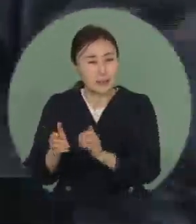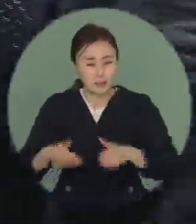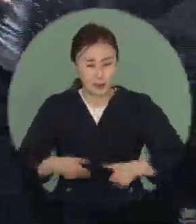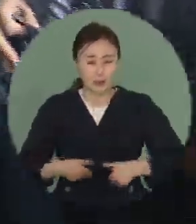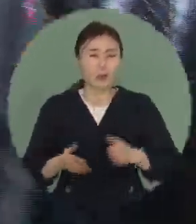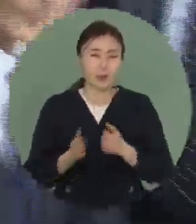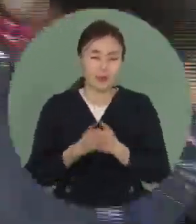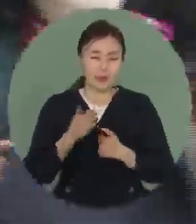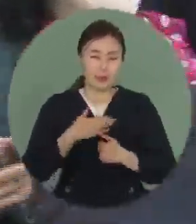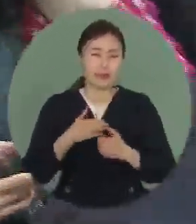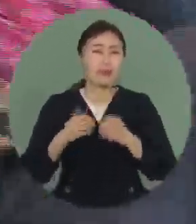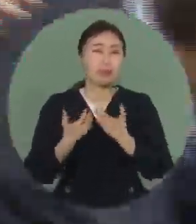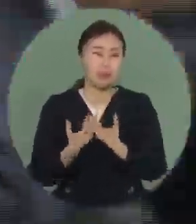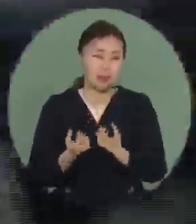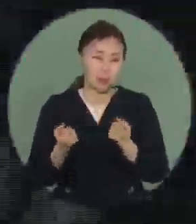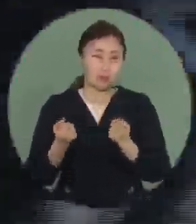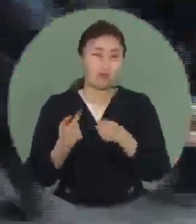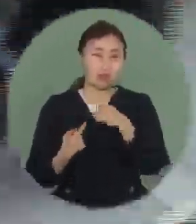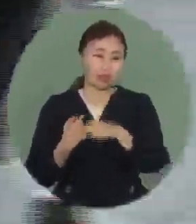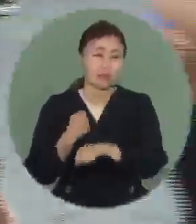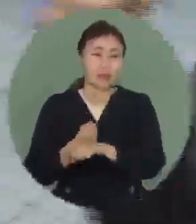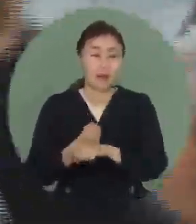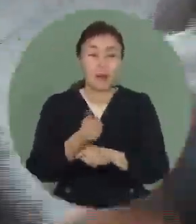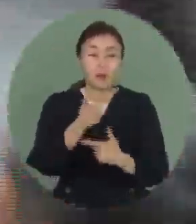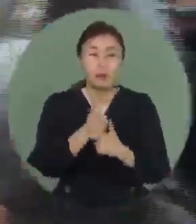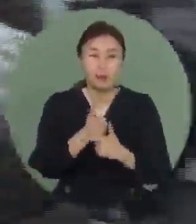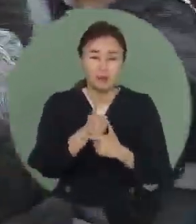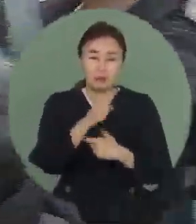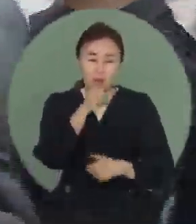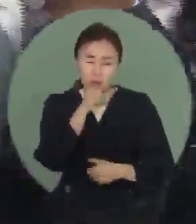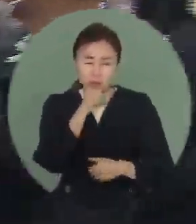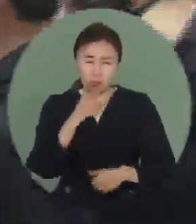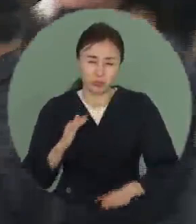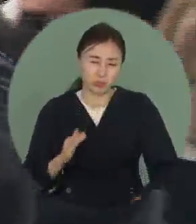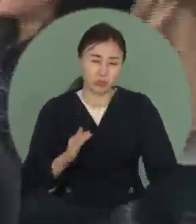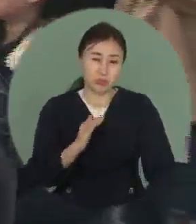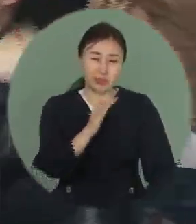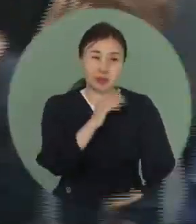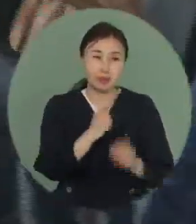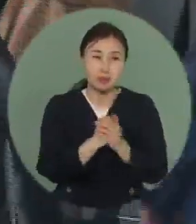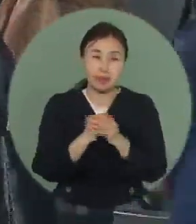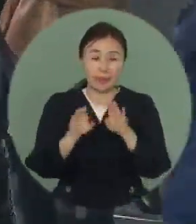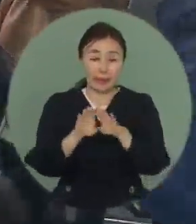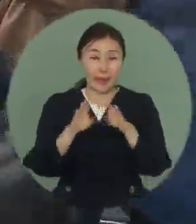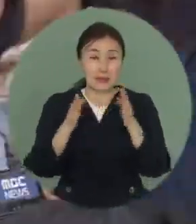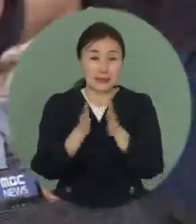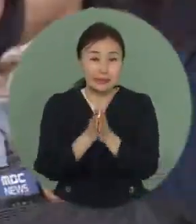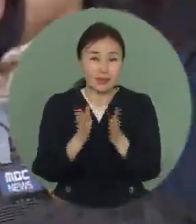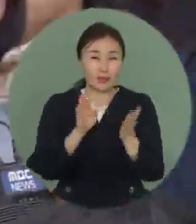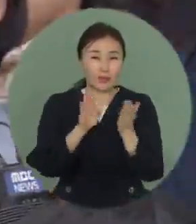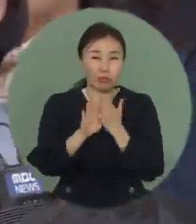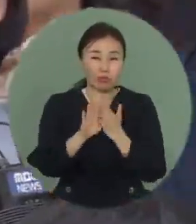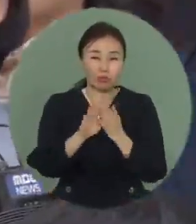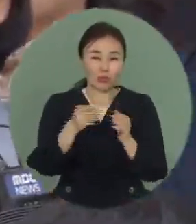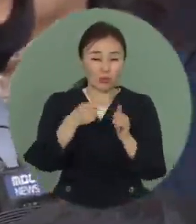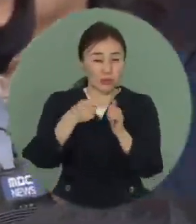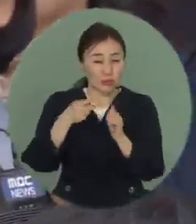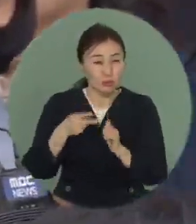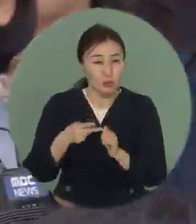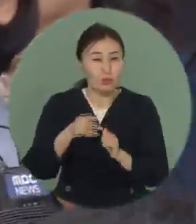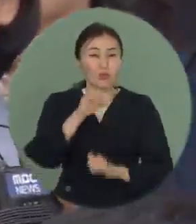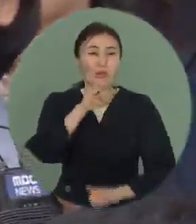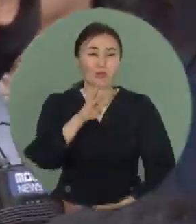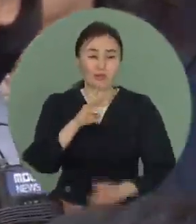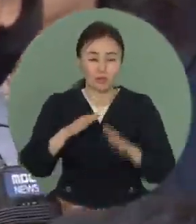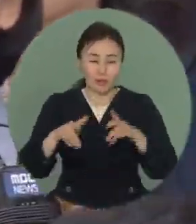이유를 설명했습니다 최근 호남에서 높아진 지지세를 반영하듯 창당 이후 두 번째로 광주 전남을 찾은 초 대표를 보기